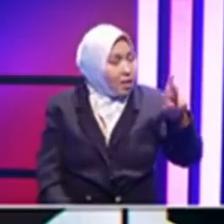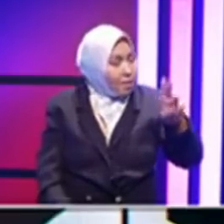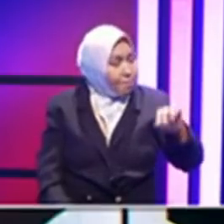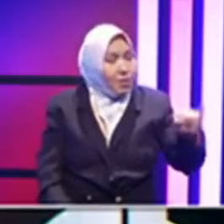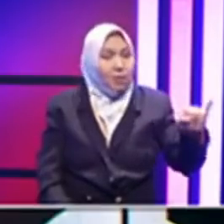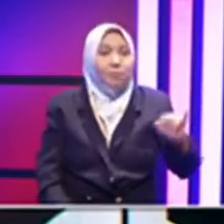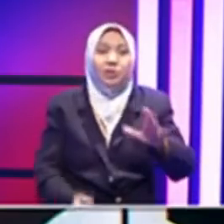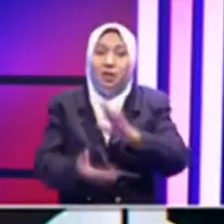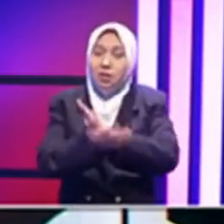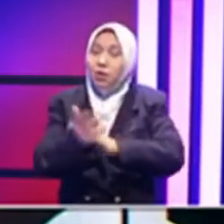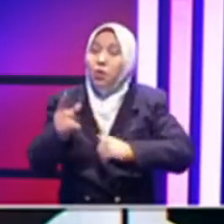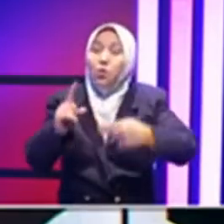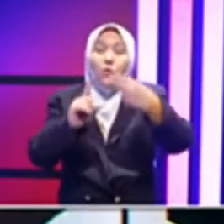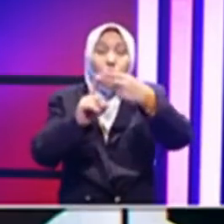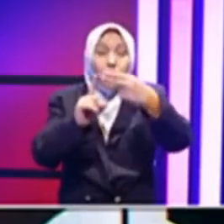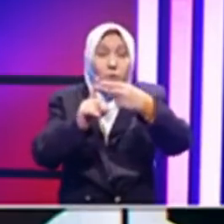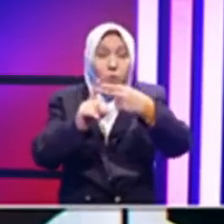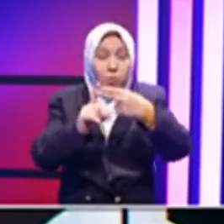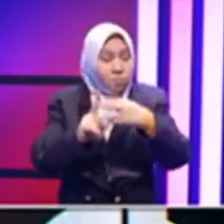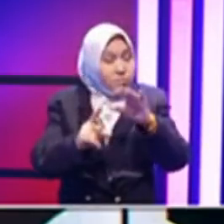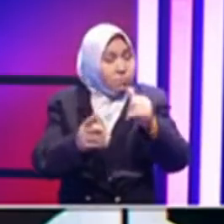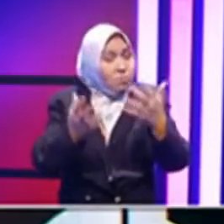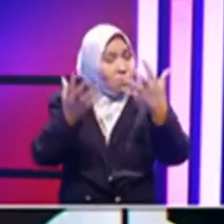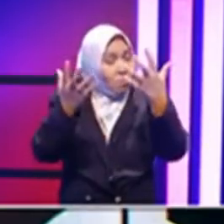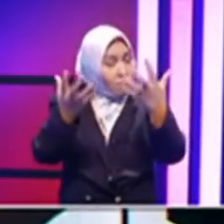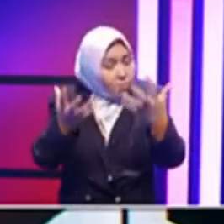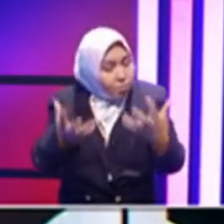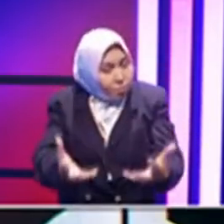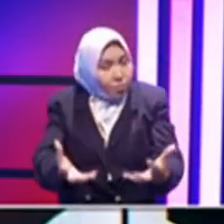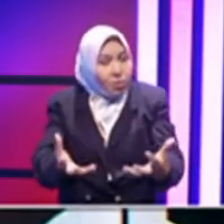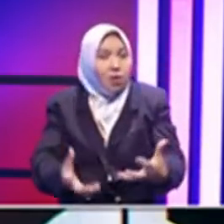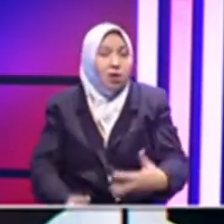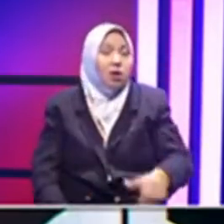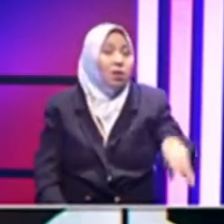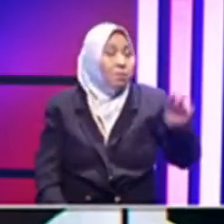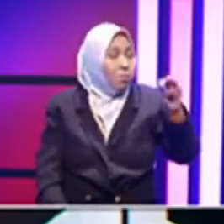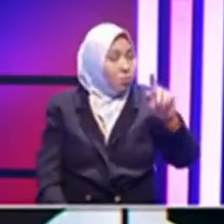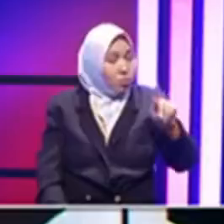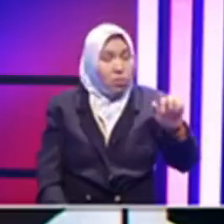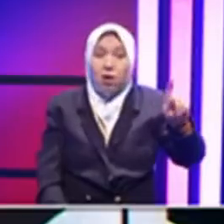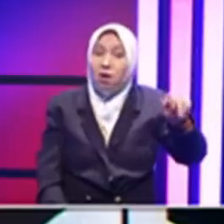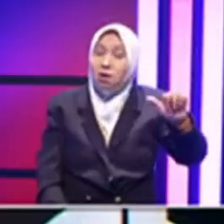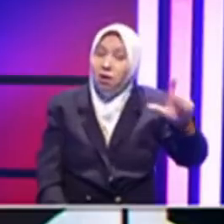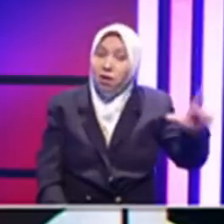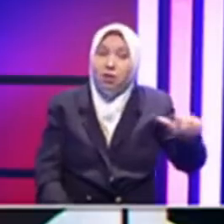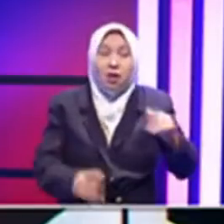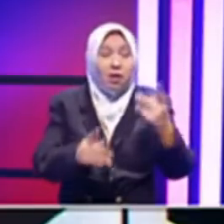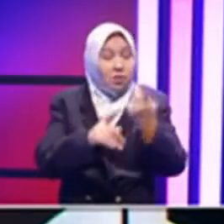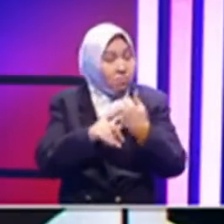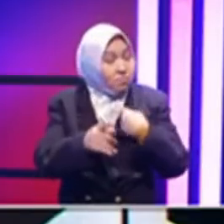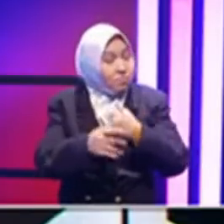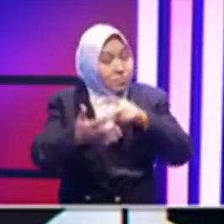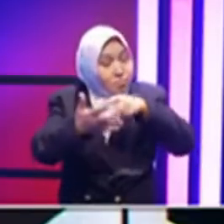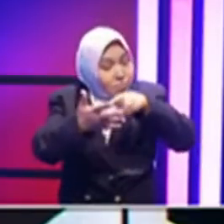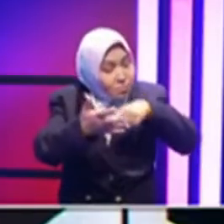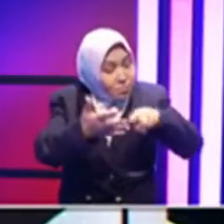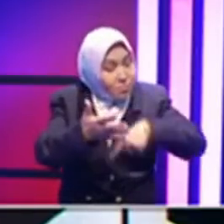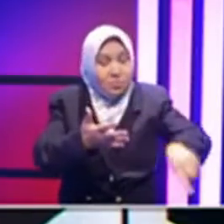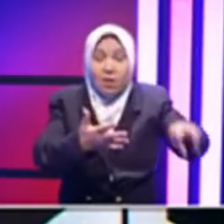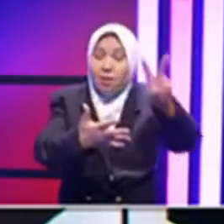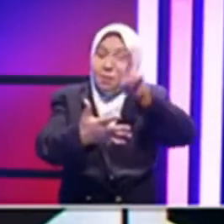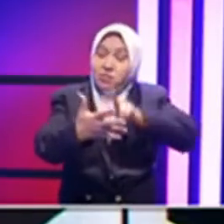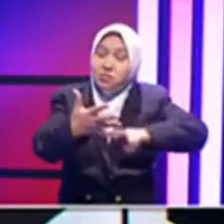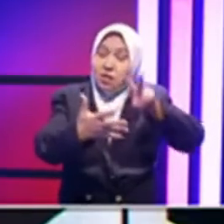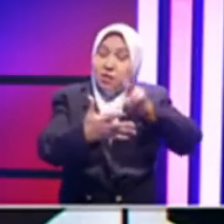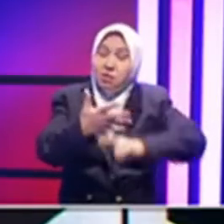tetapi huruf. Huruf ya, yang berat ya, berat mutaqal. Jadi pada hari ini kita mengulang kaji dan bacaannya seperti mana